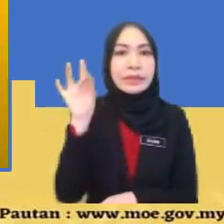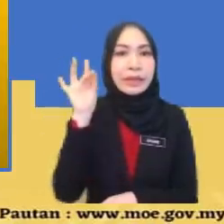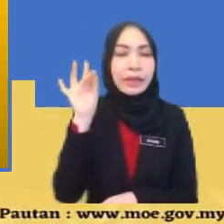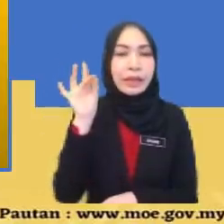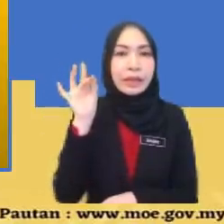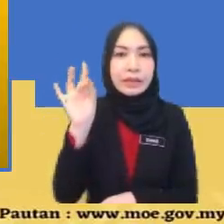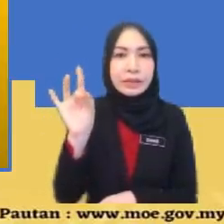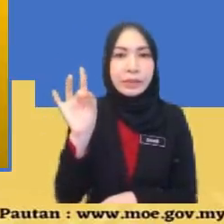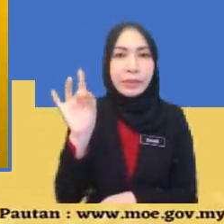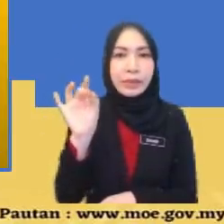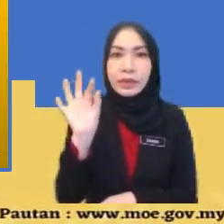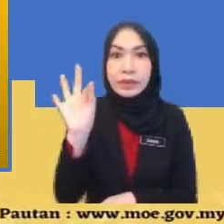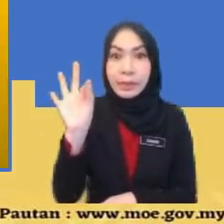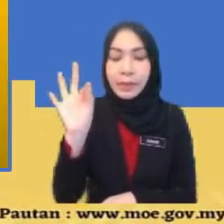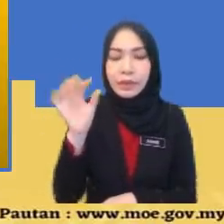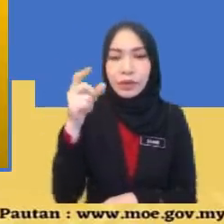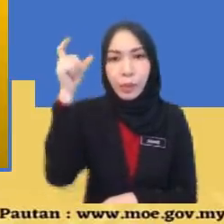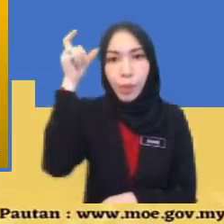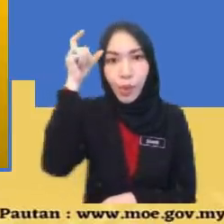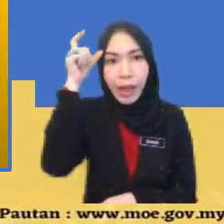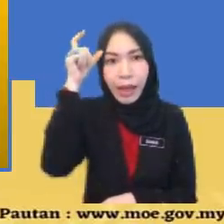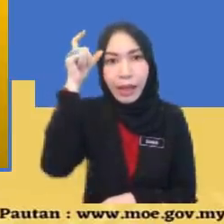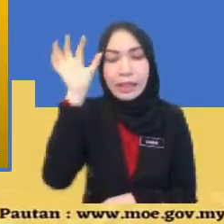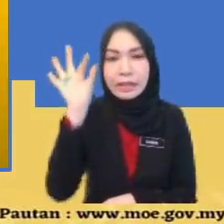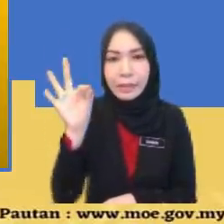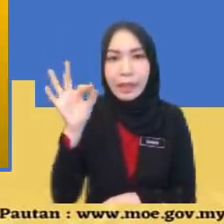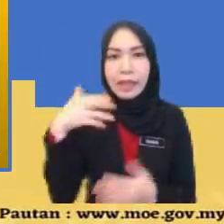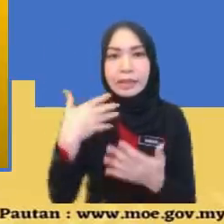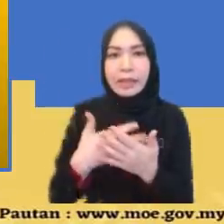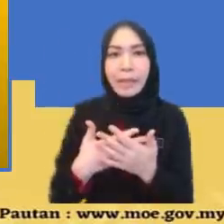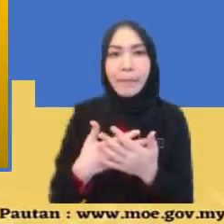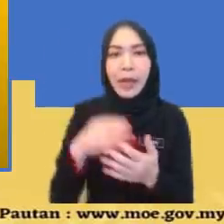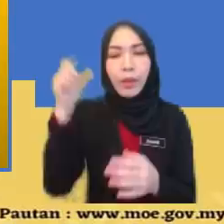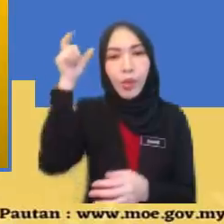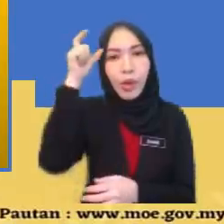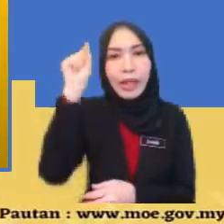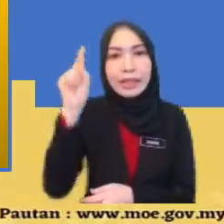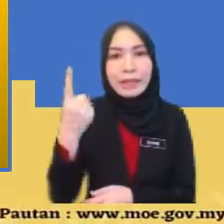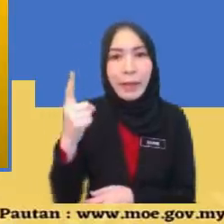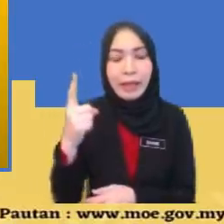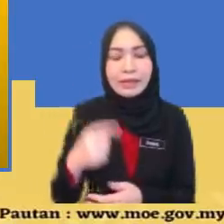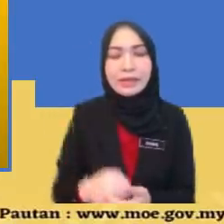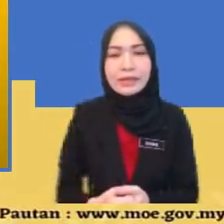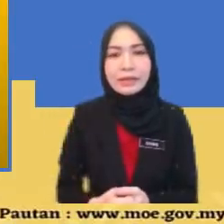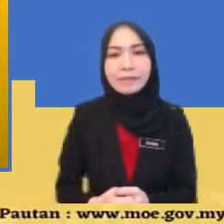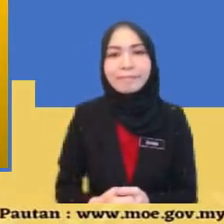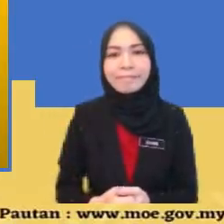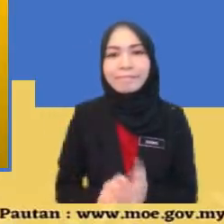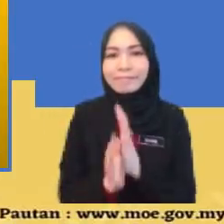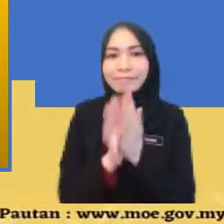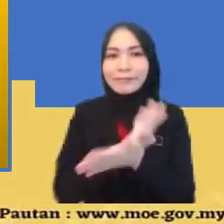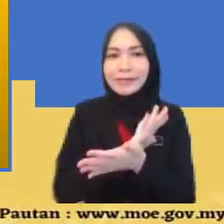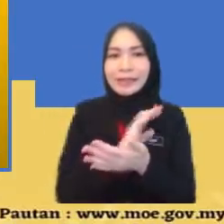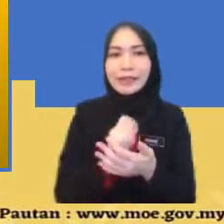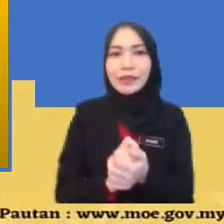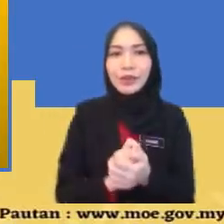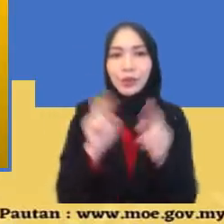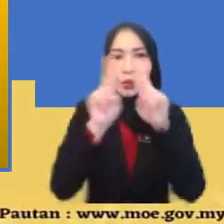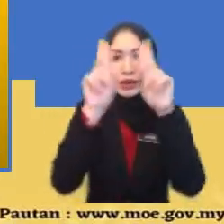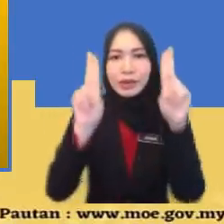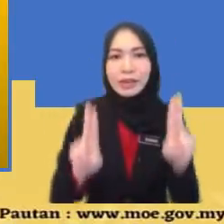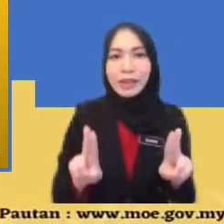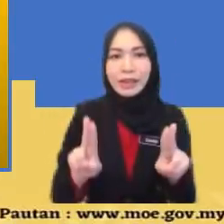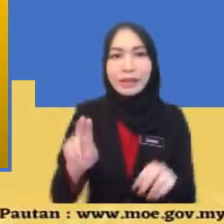ini karena berdasarkan surat siaran yang berkuasa ujian Sega perlu dilaksanakan detik kemudian